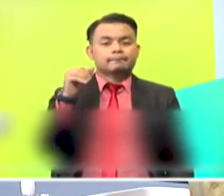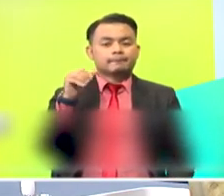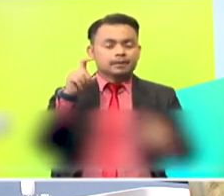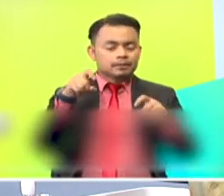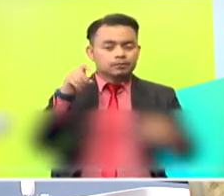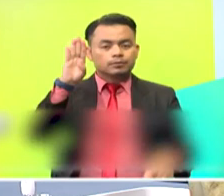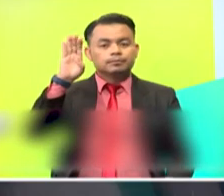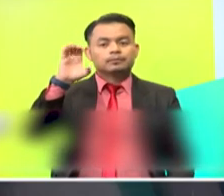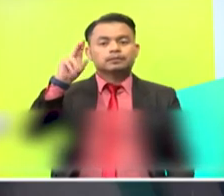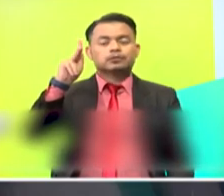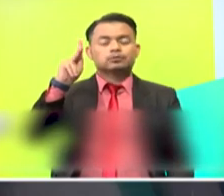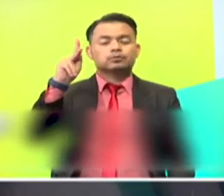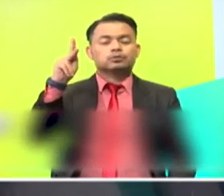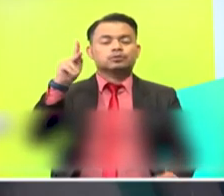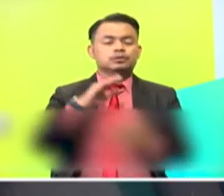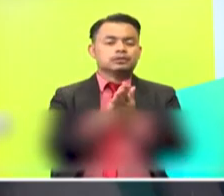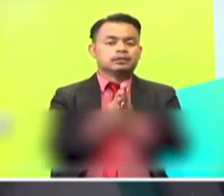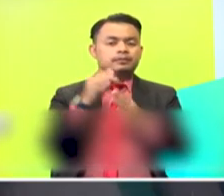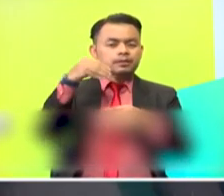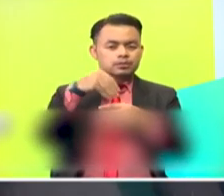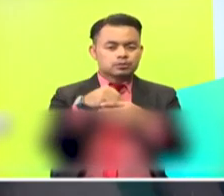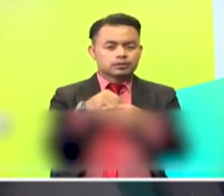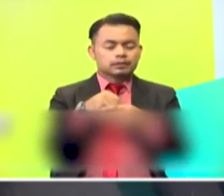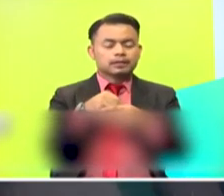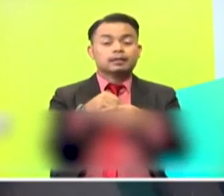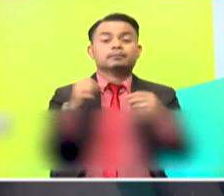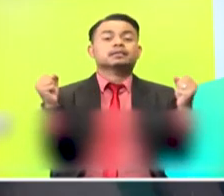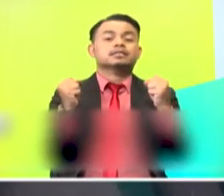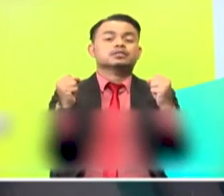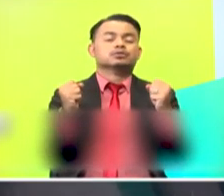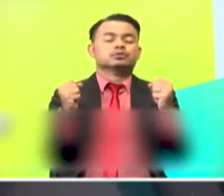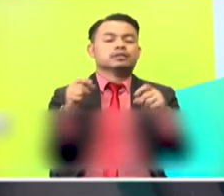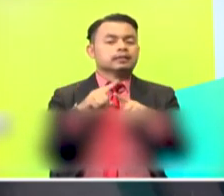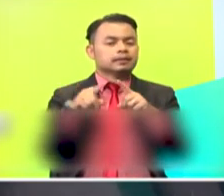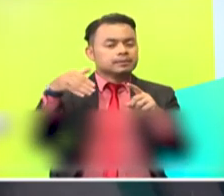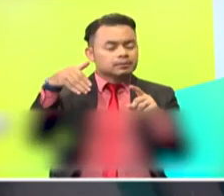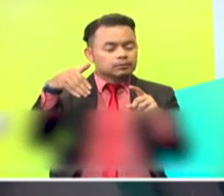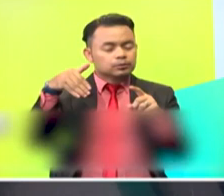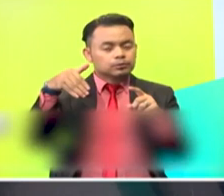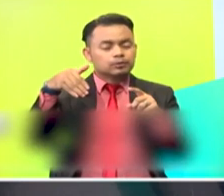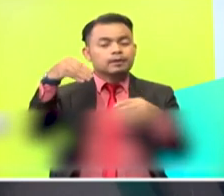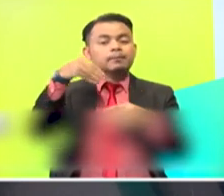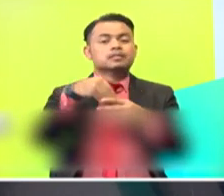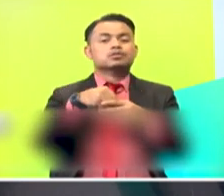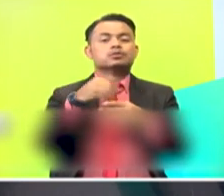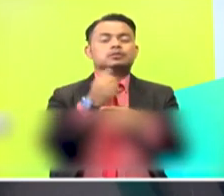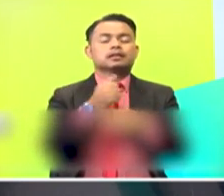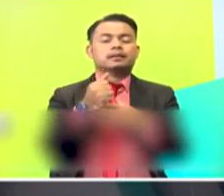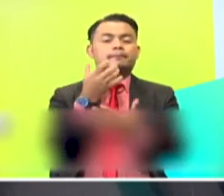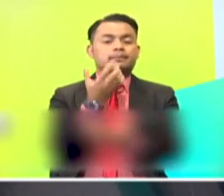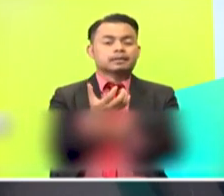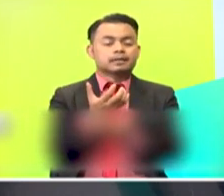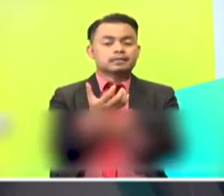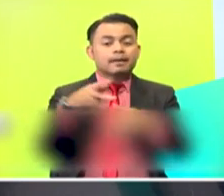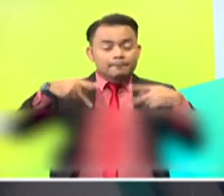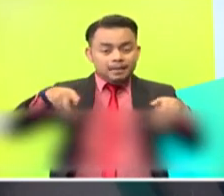Ukhti sejuk tapi sebelum tuh kita masukkan tadi di dalam apel Adi dalam bekasi-blok ataupun putih